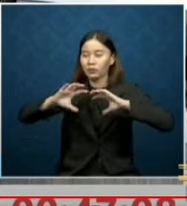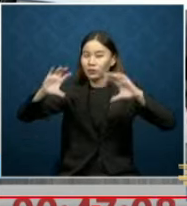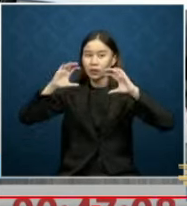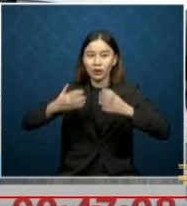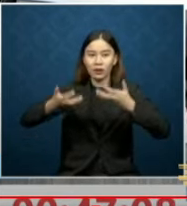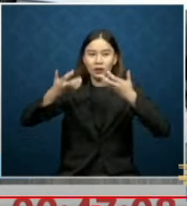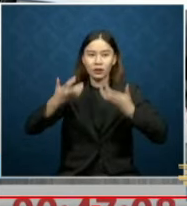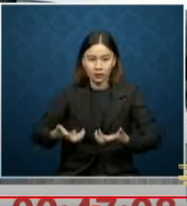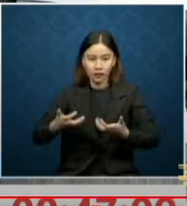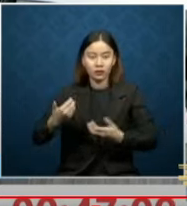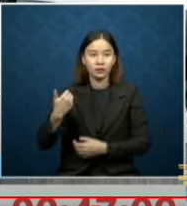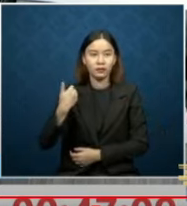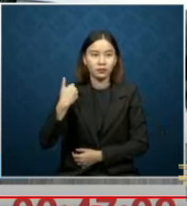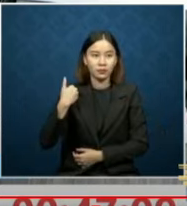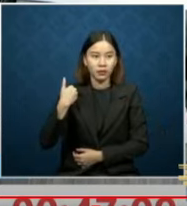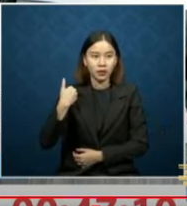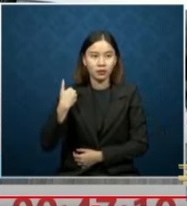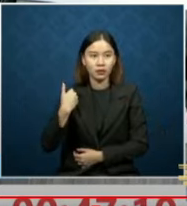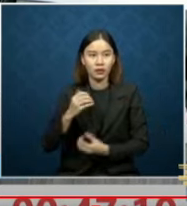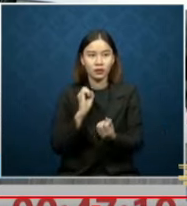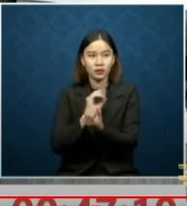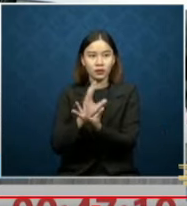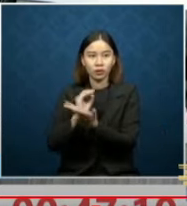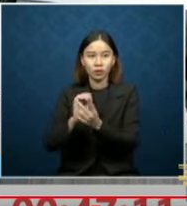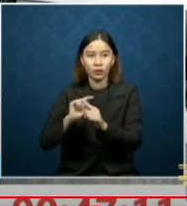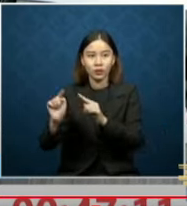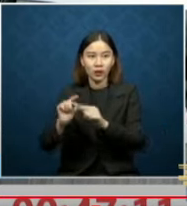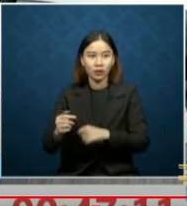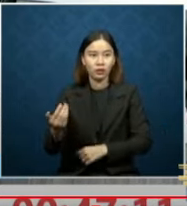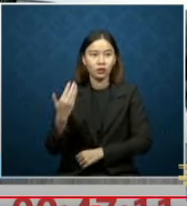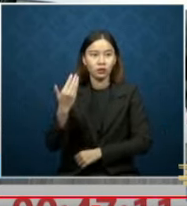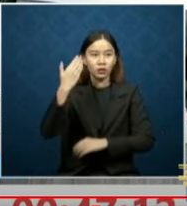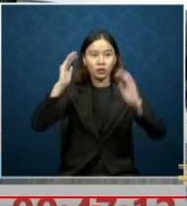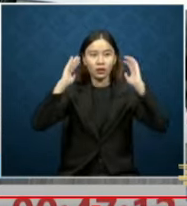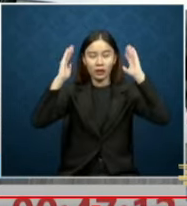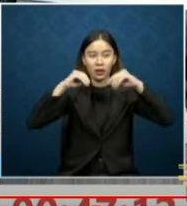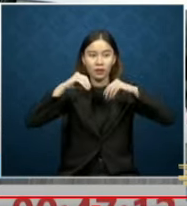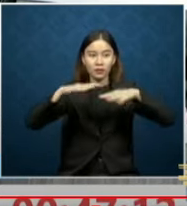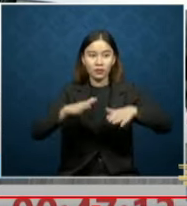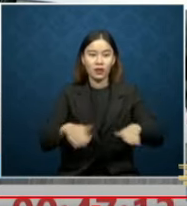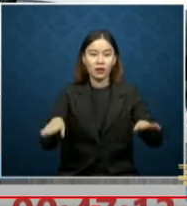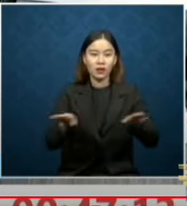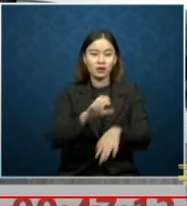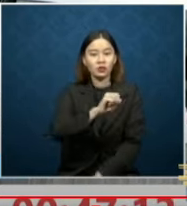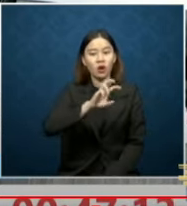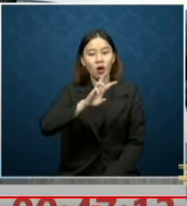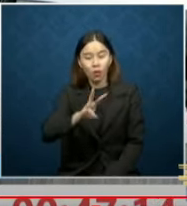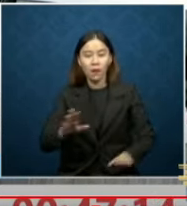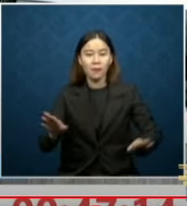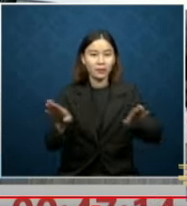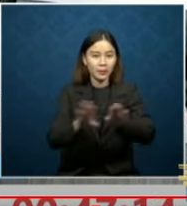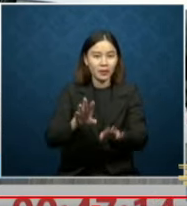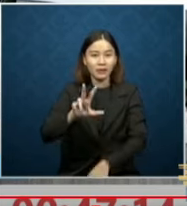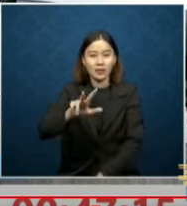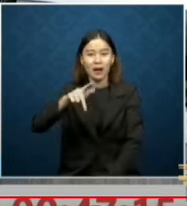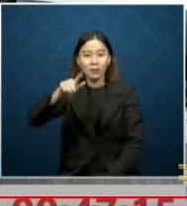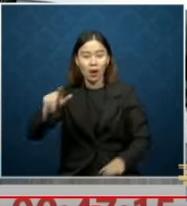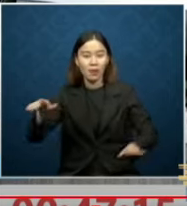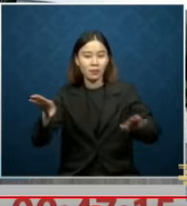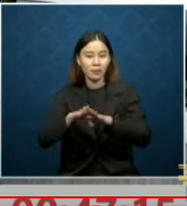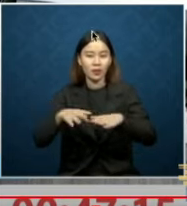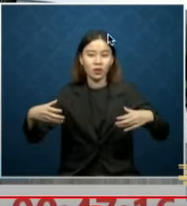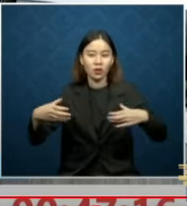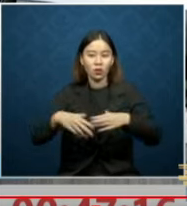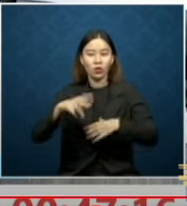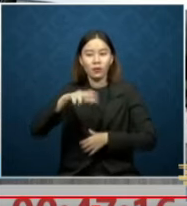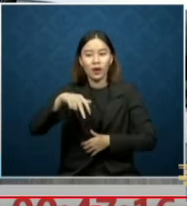าตายนะครับถือเสียผู้เสียคนยิ่งต่อหาเสียงกันบอกว่าปิดสวิตสว.ปิดสวิตสามปอเพื่อไทยเป็นรัฐ